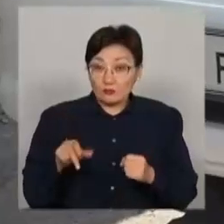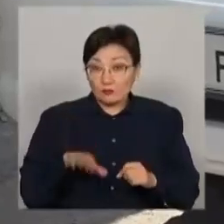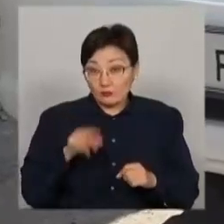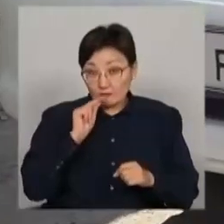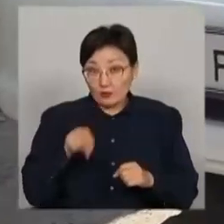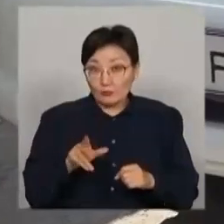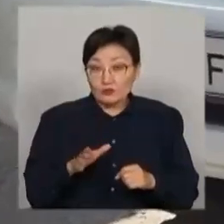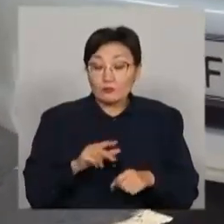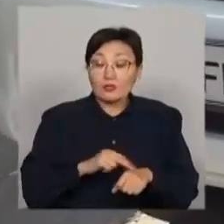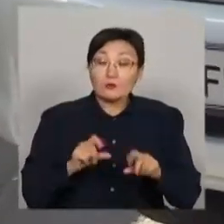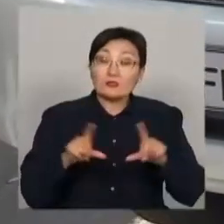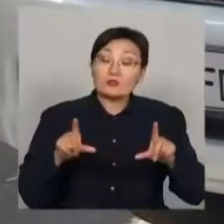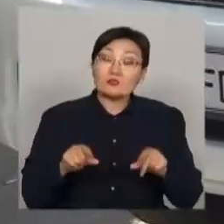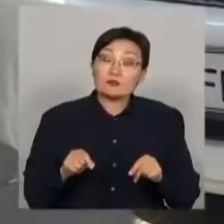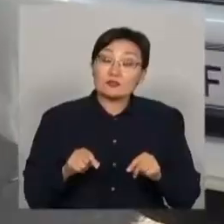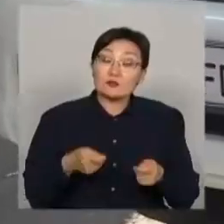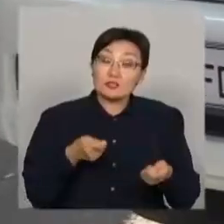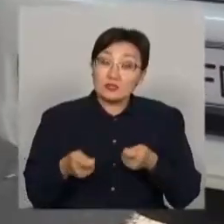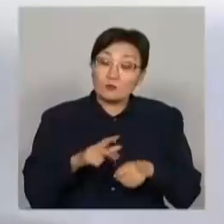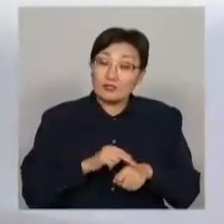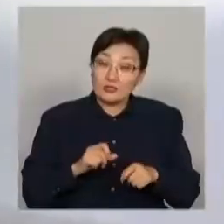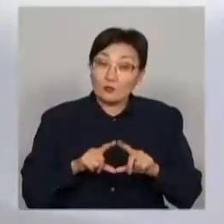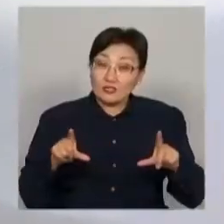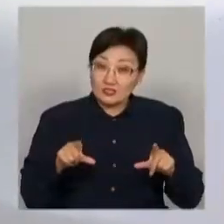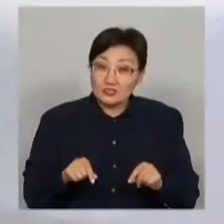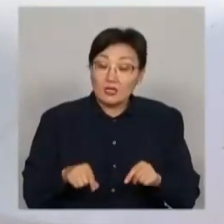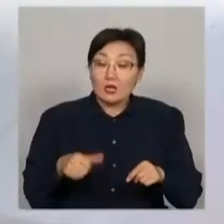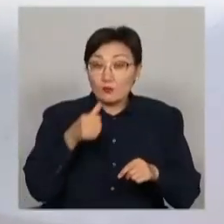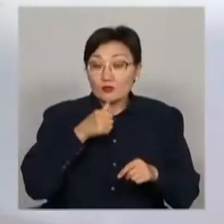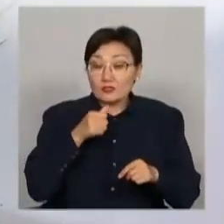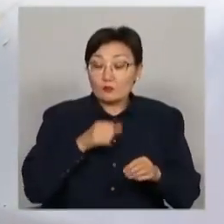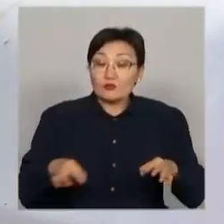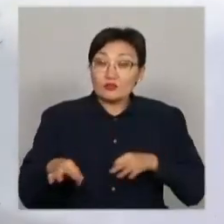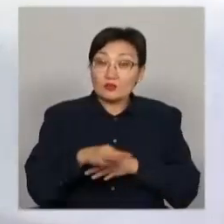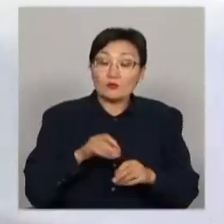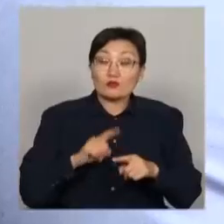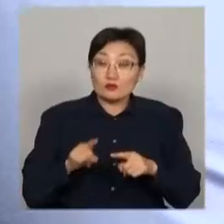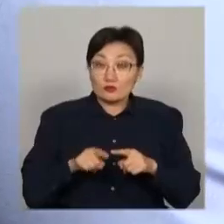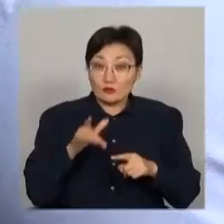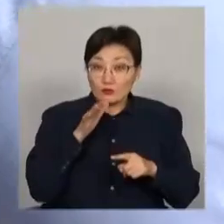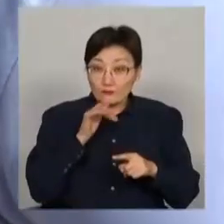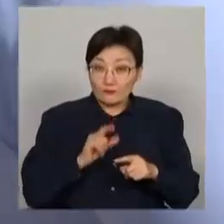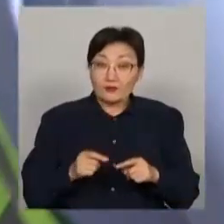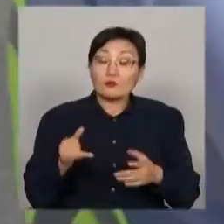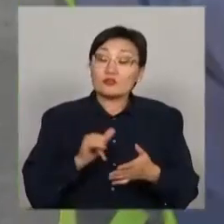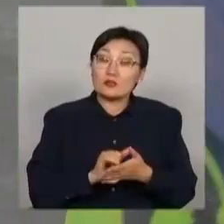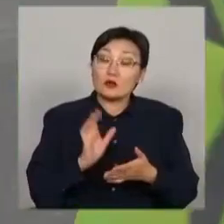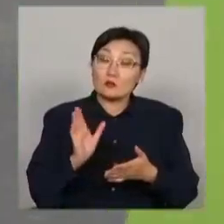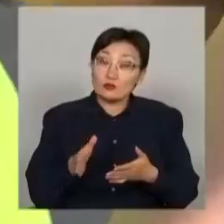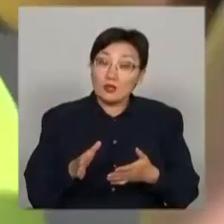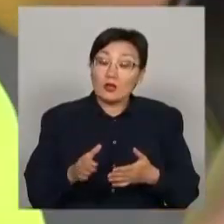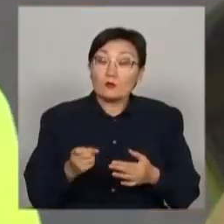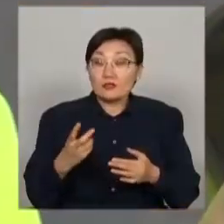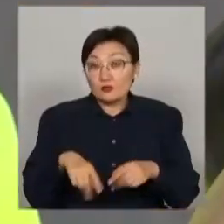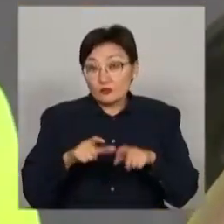Ал қалалық полиция департаментінің әкімшілік полиция басқармасы эксперименталды жобаның жуырда жолға қойылатынын айтып отыр. Сөздерінше,